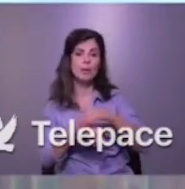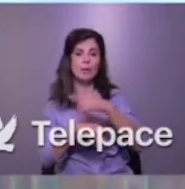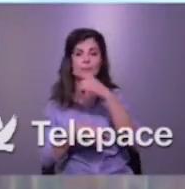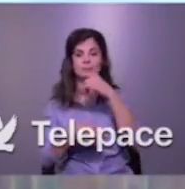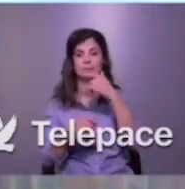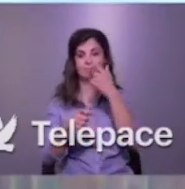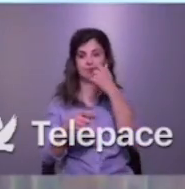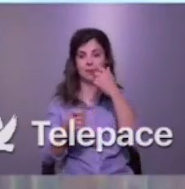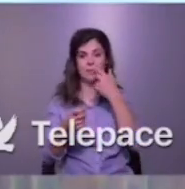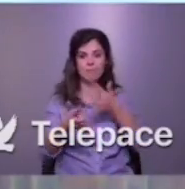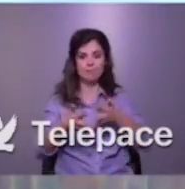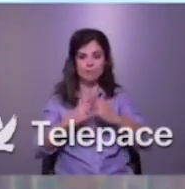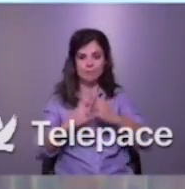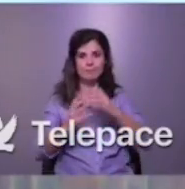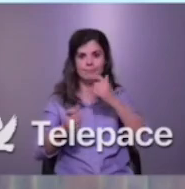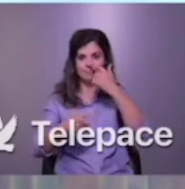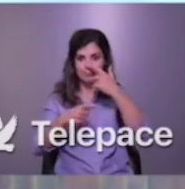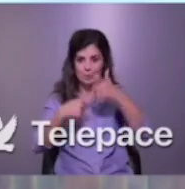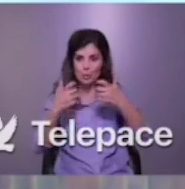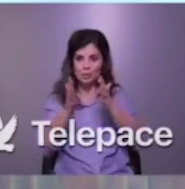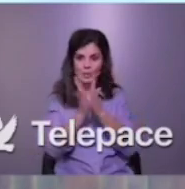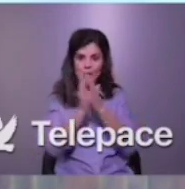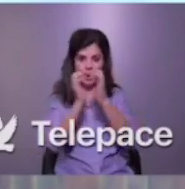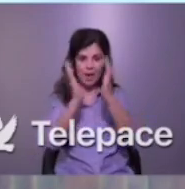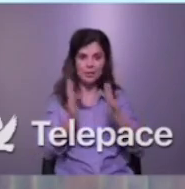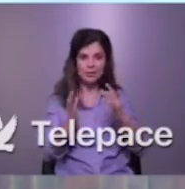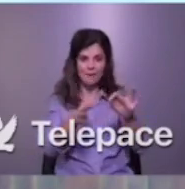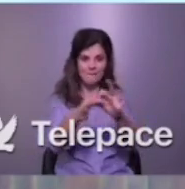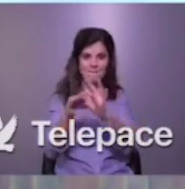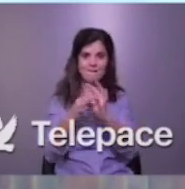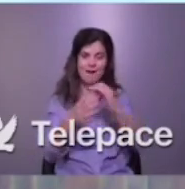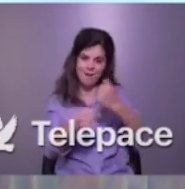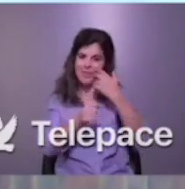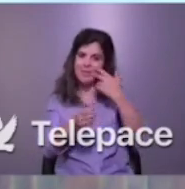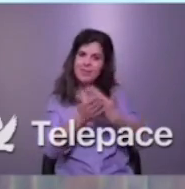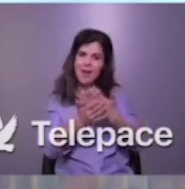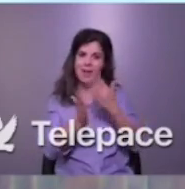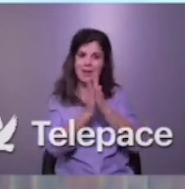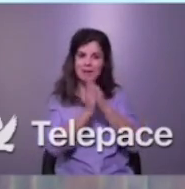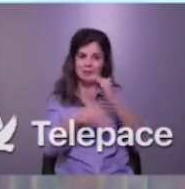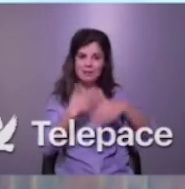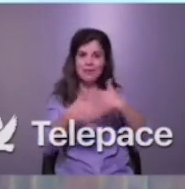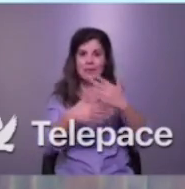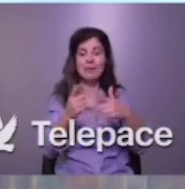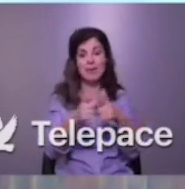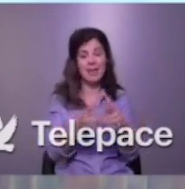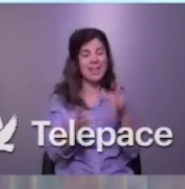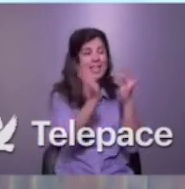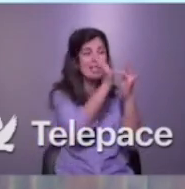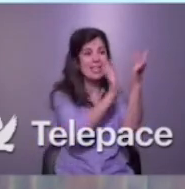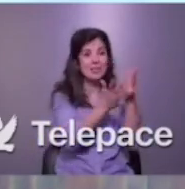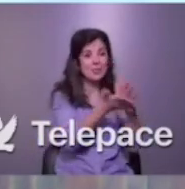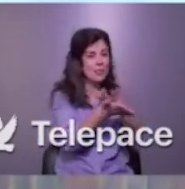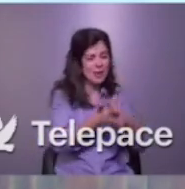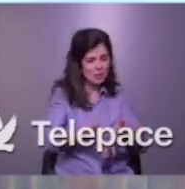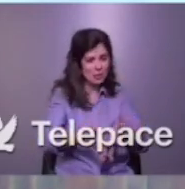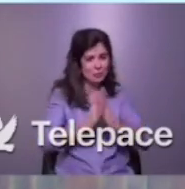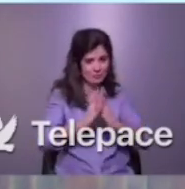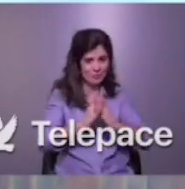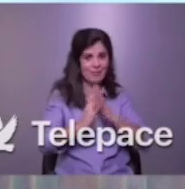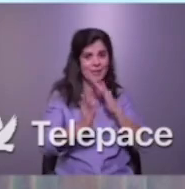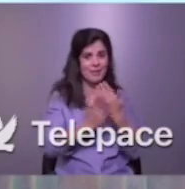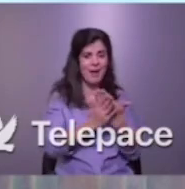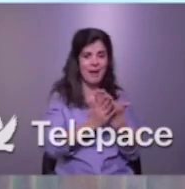Per le pietre vive che costituiscono la Chiesa, perché uniti a Cristo, pietra